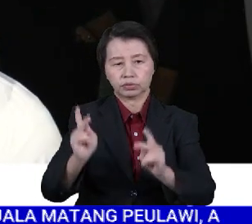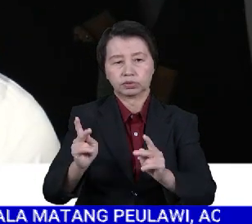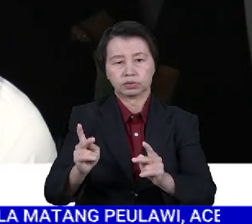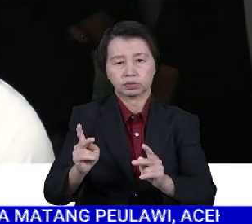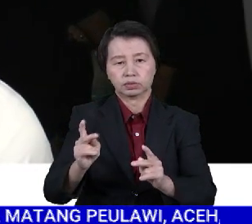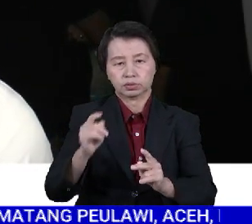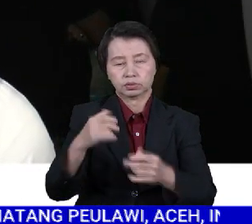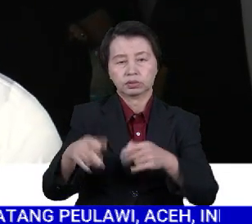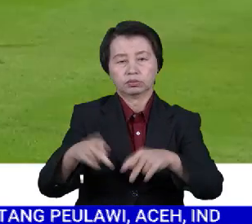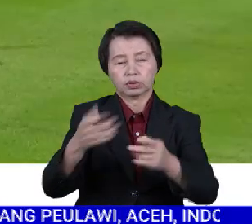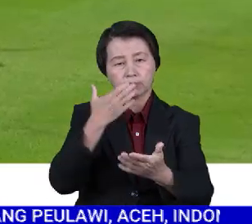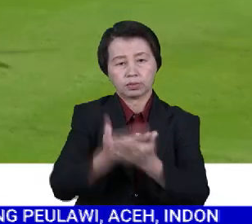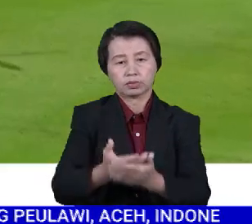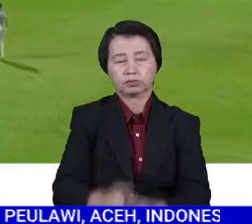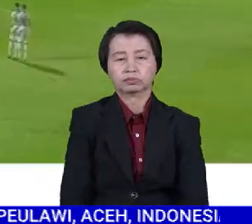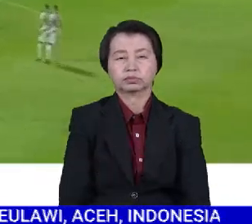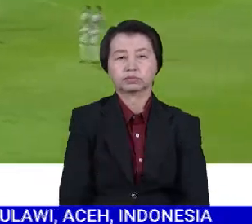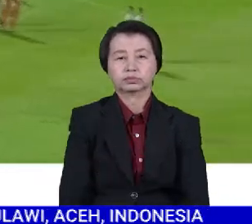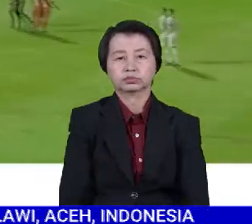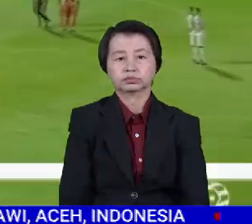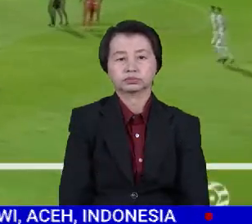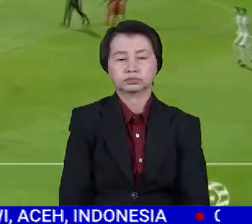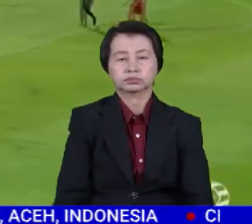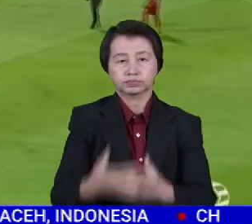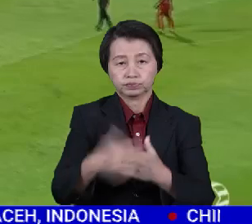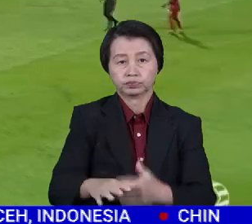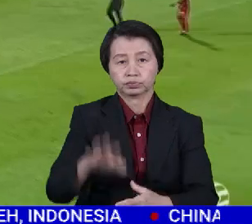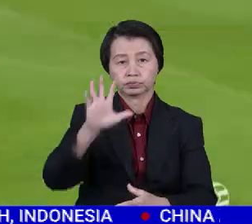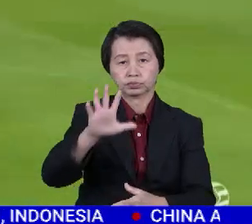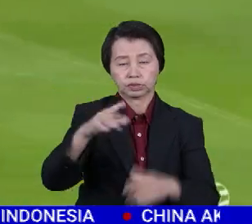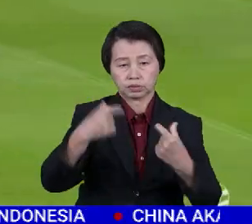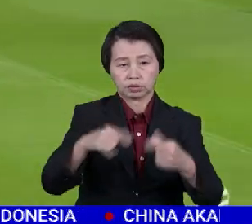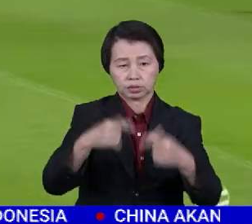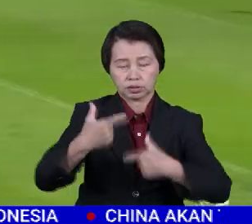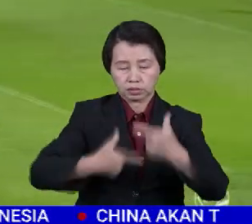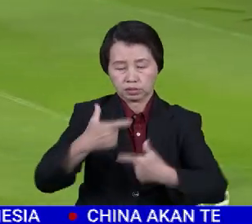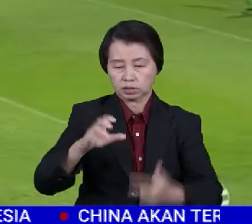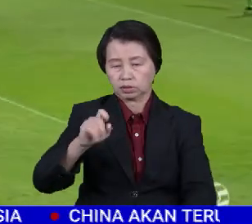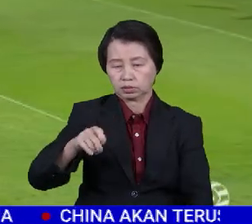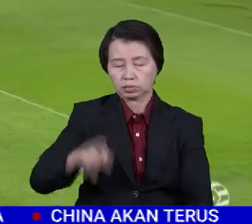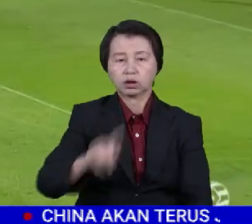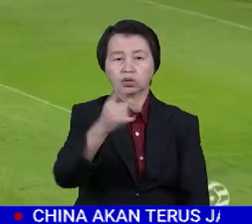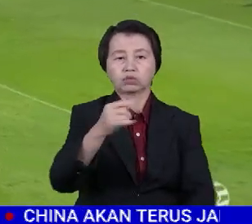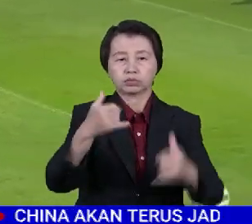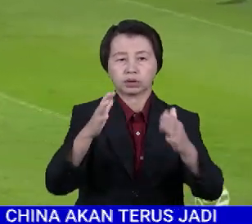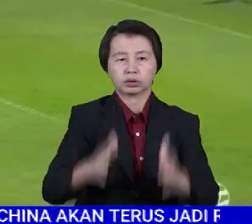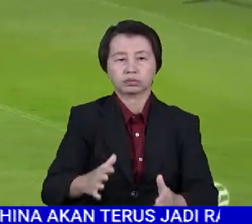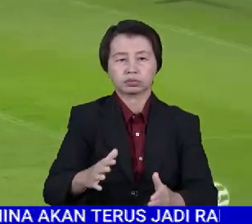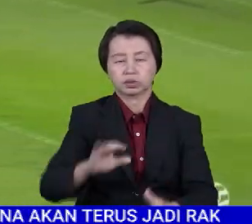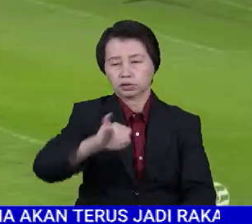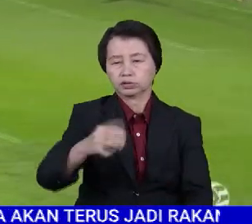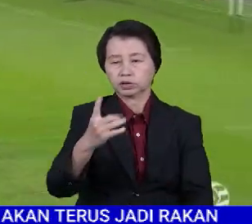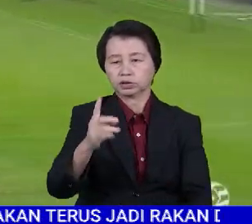mengambil peluang yang Baiklah selepas l perlawanan liemens